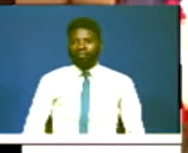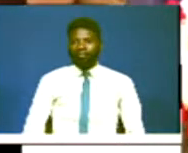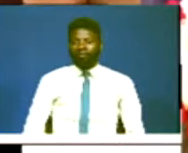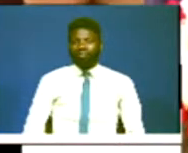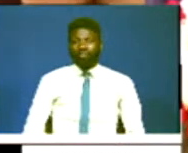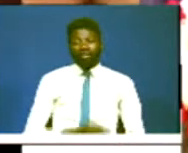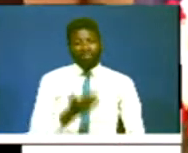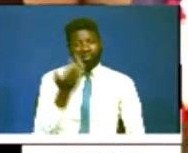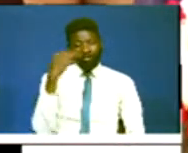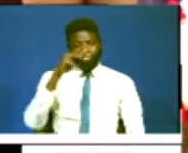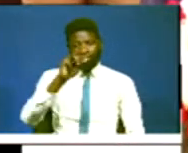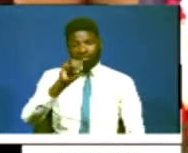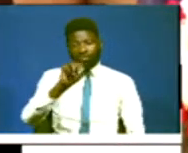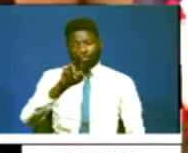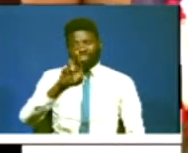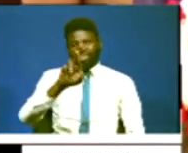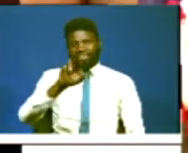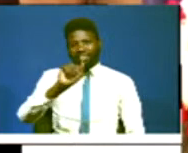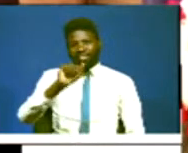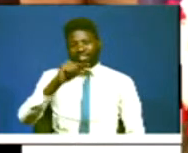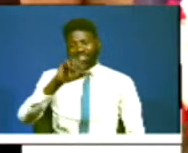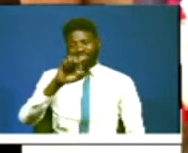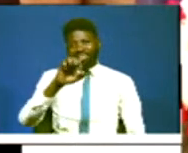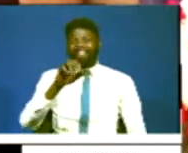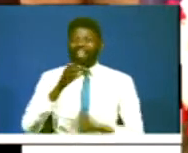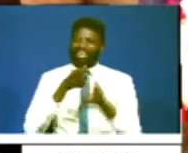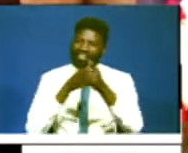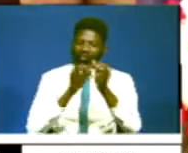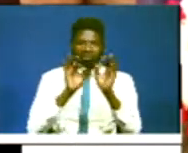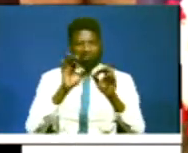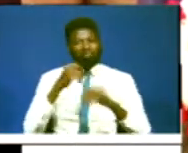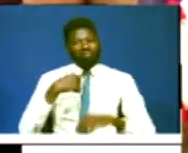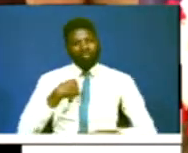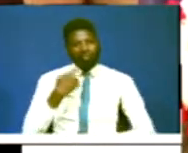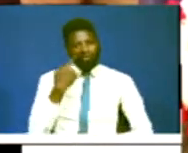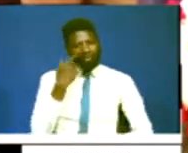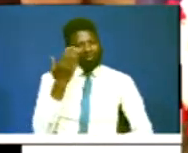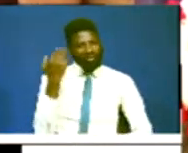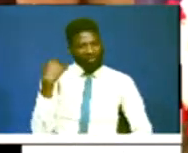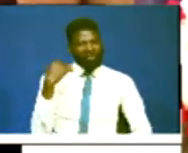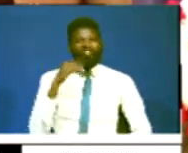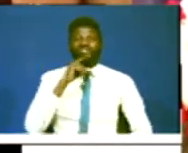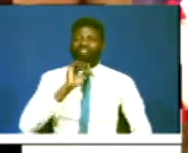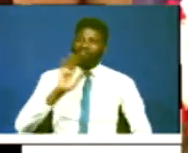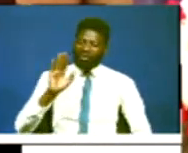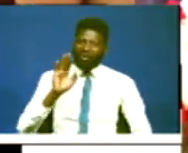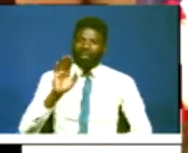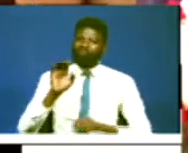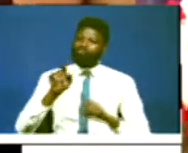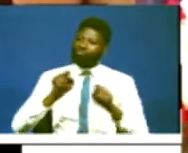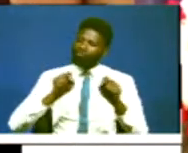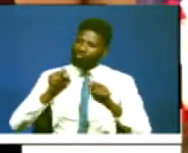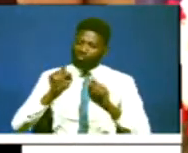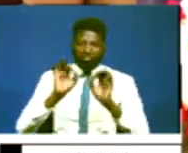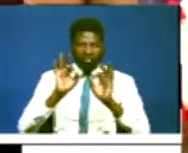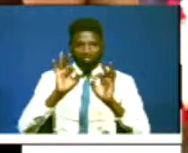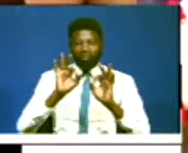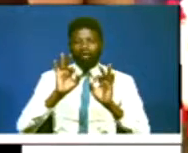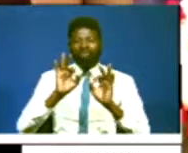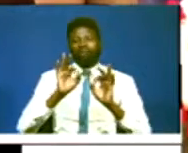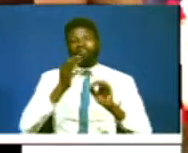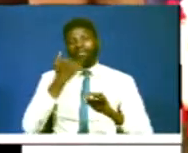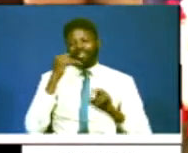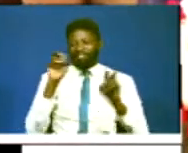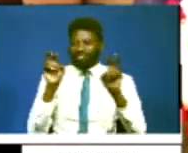Peleka Kibaki mzuri. Mimi nikaona vile huyu Murage alipeleka Kibaki mzuri, wacha nitafute mtoto yake pia alipeleke